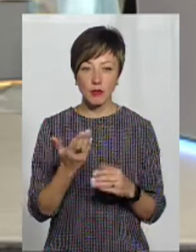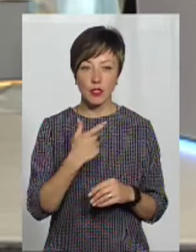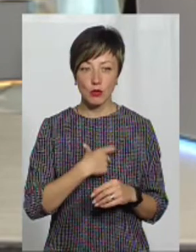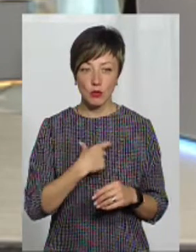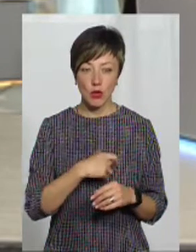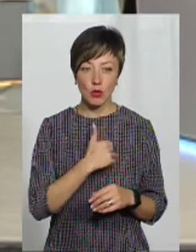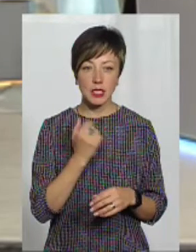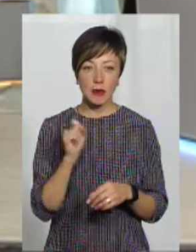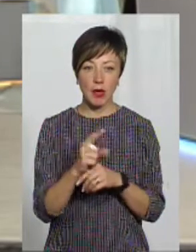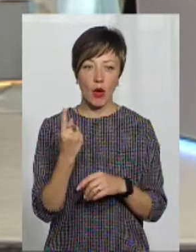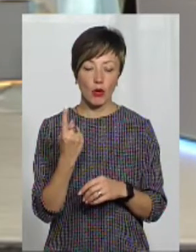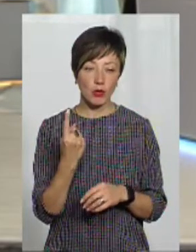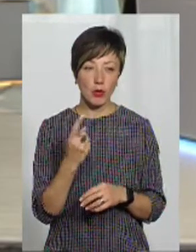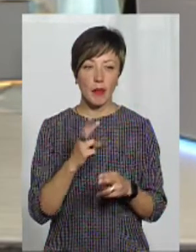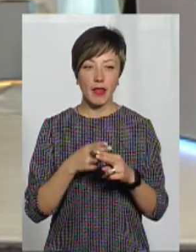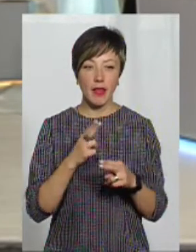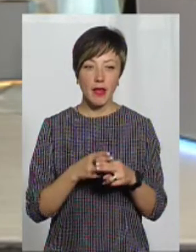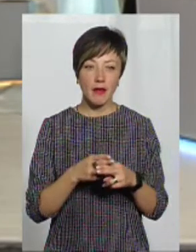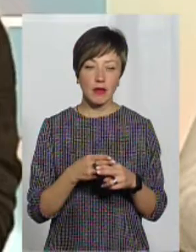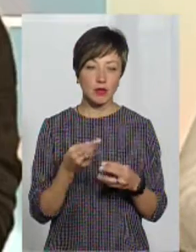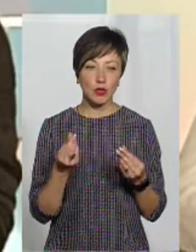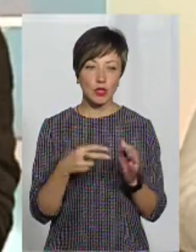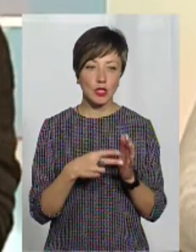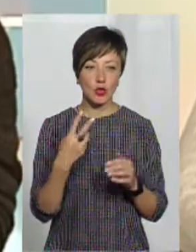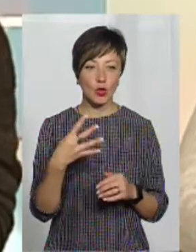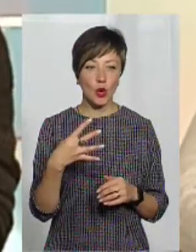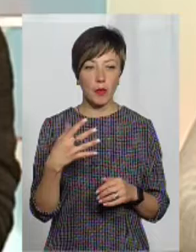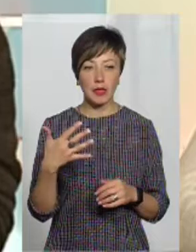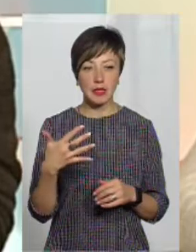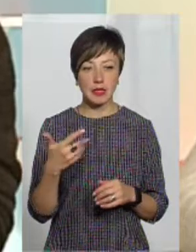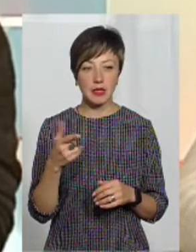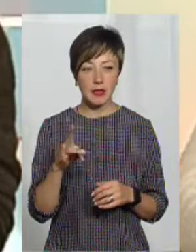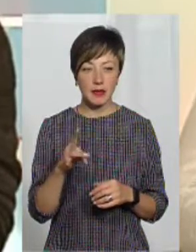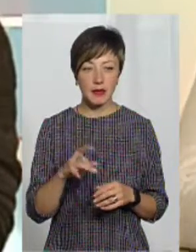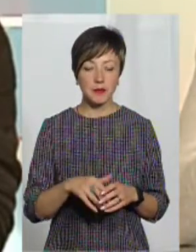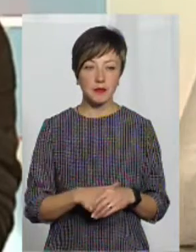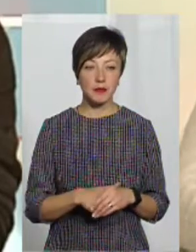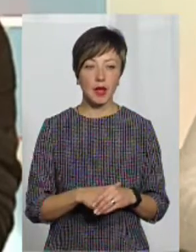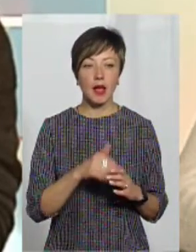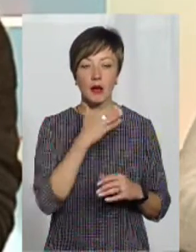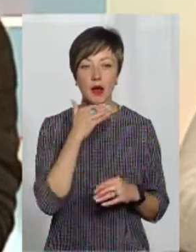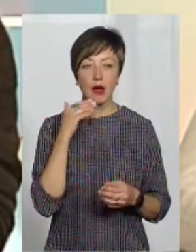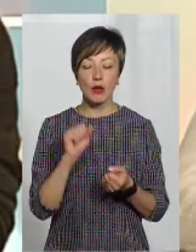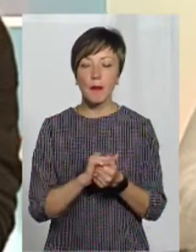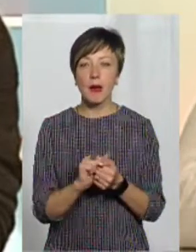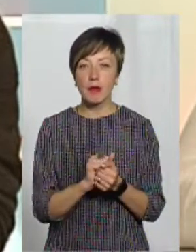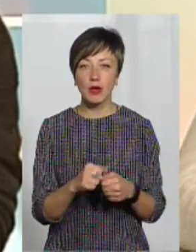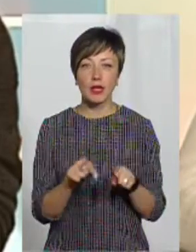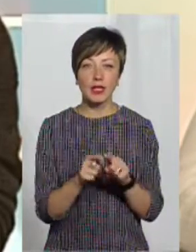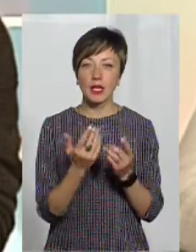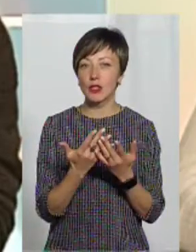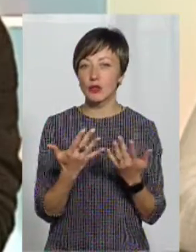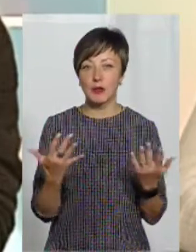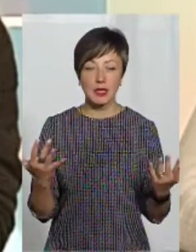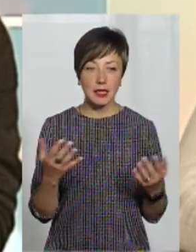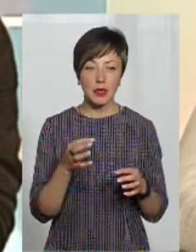ви собі хочете замовити одненьку металеву, там вона буквально коштує 40-50 гривень. Багато паперових вже теж